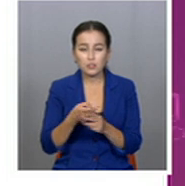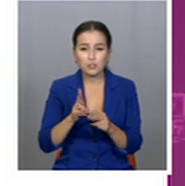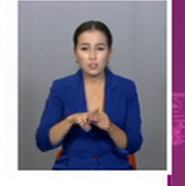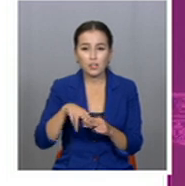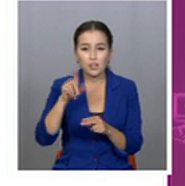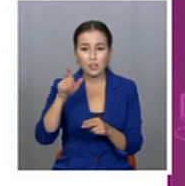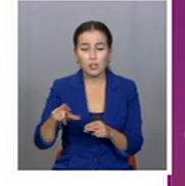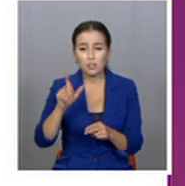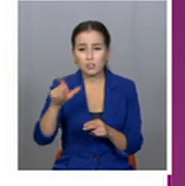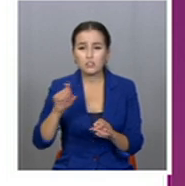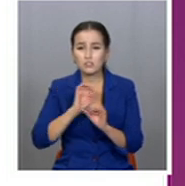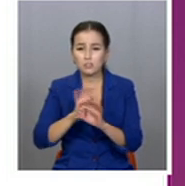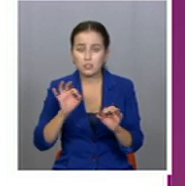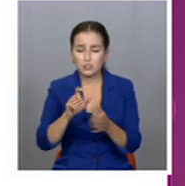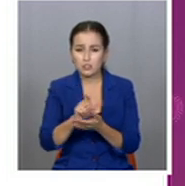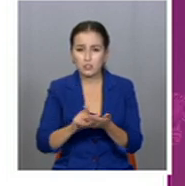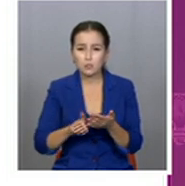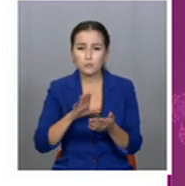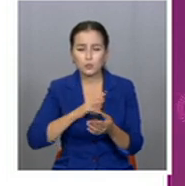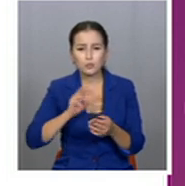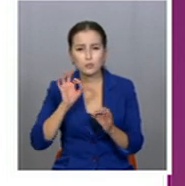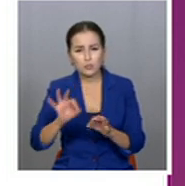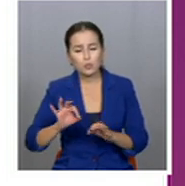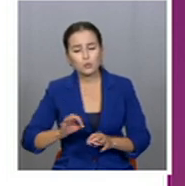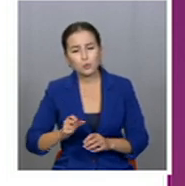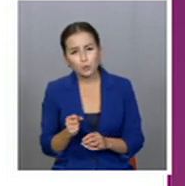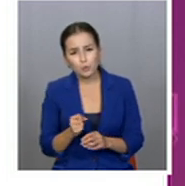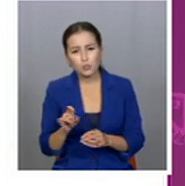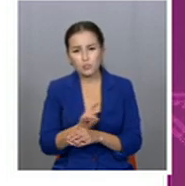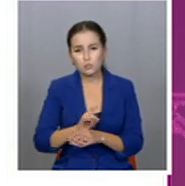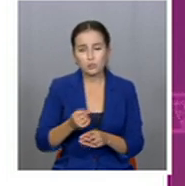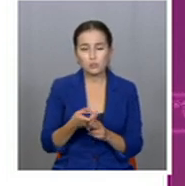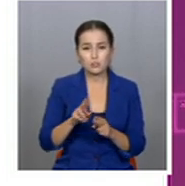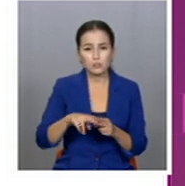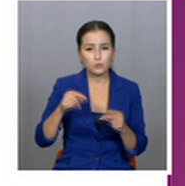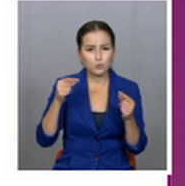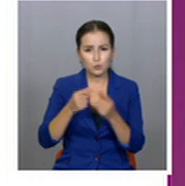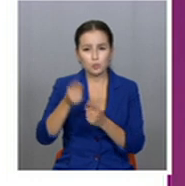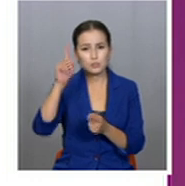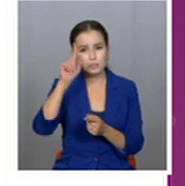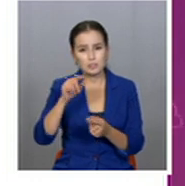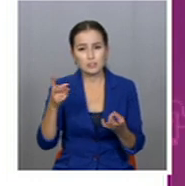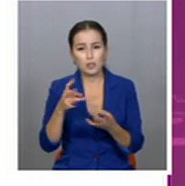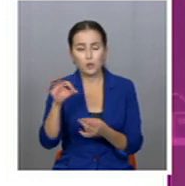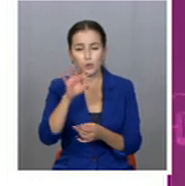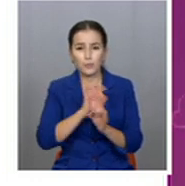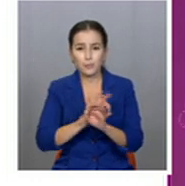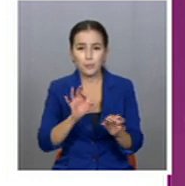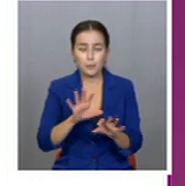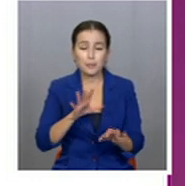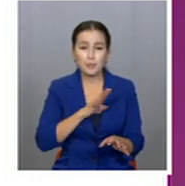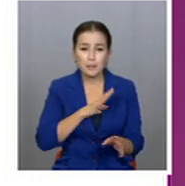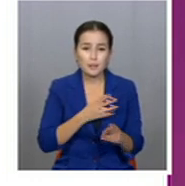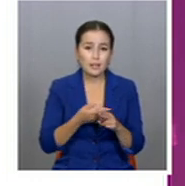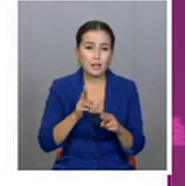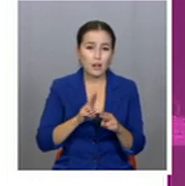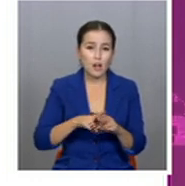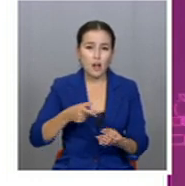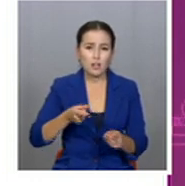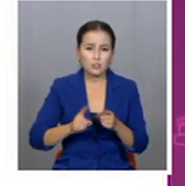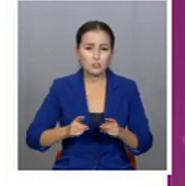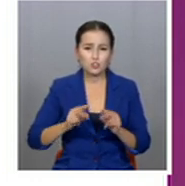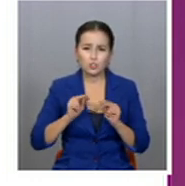деген ой салып, ескерту жасағандай көрінеді. Себебі ақын айтқан достық, адалдық сынды